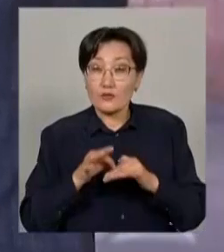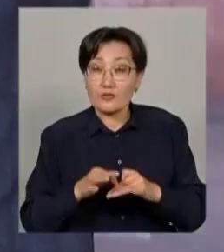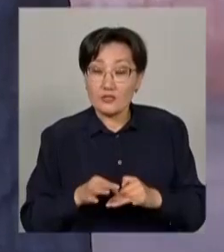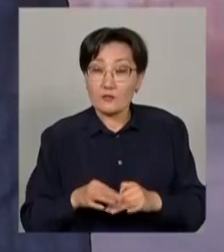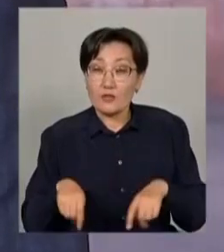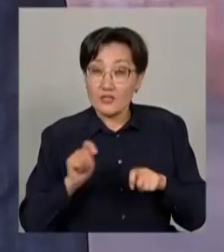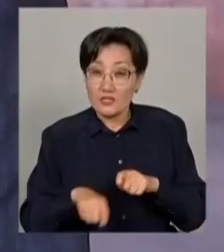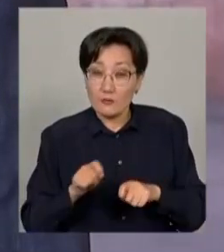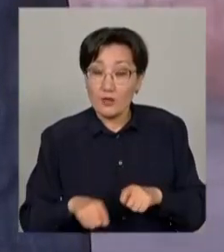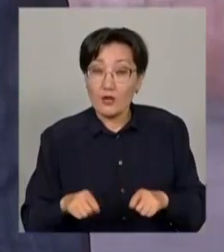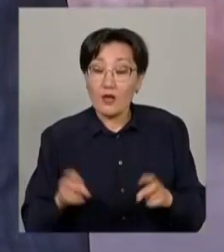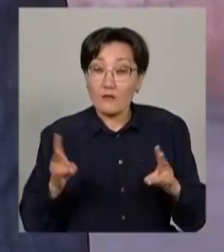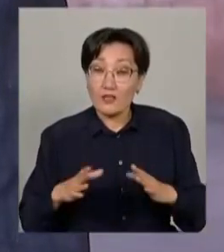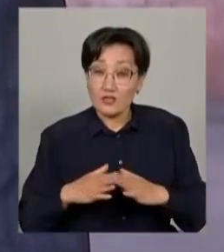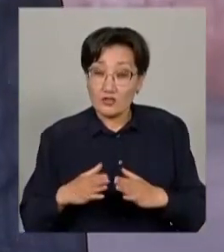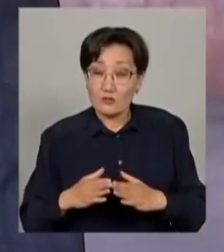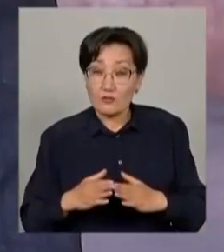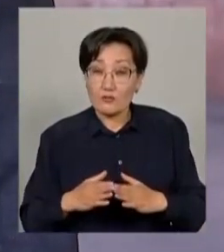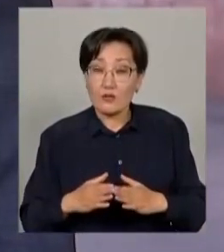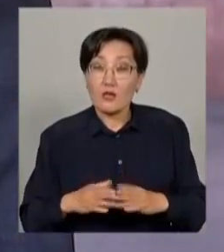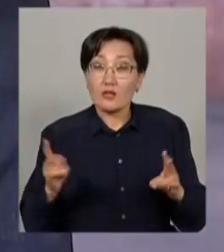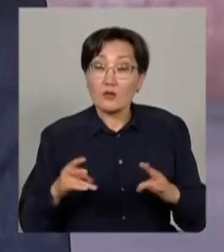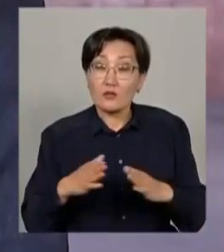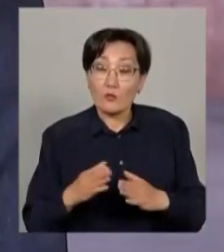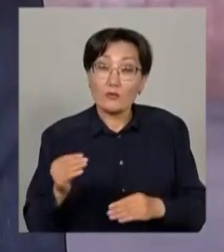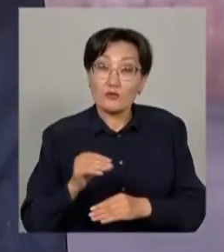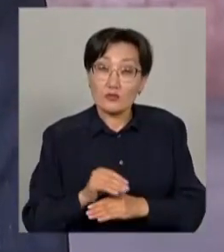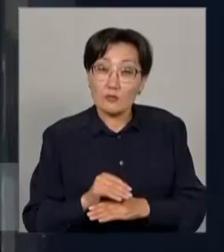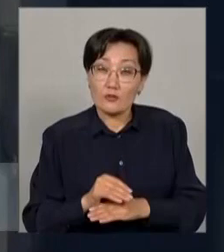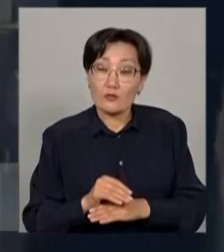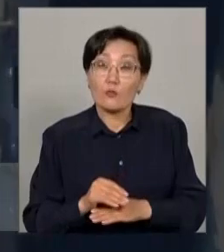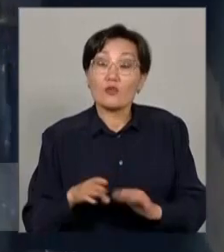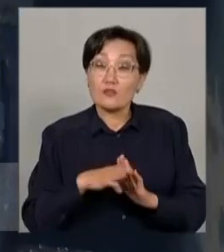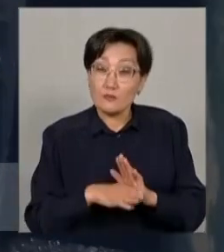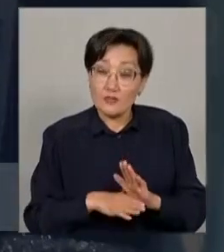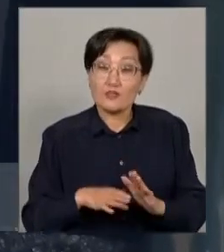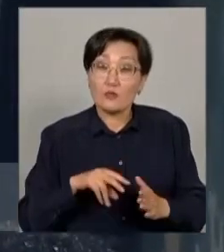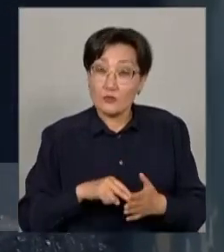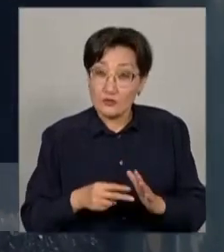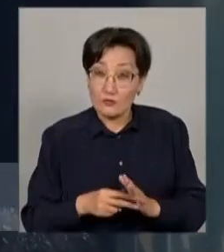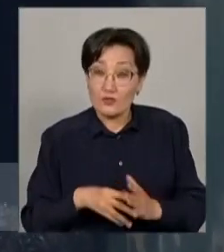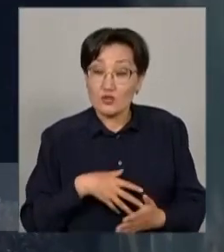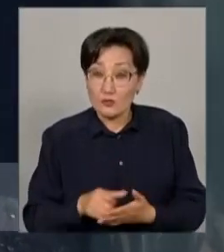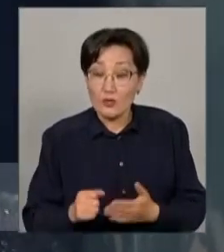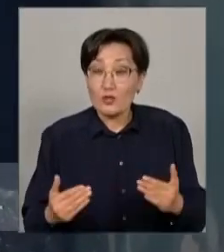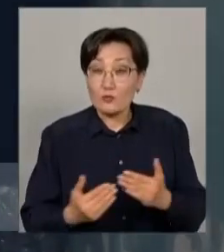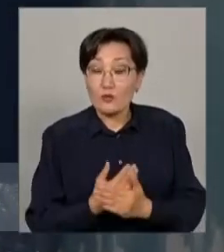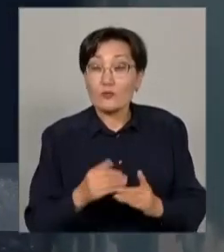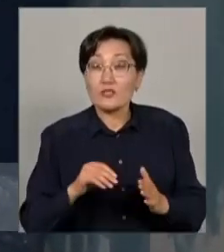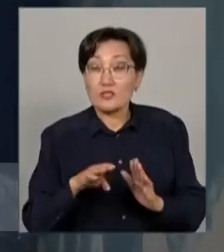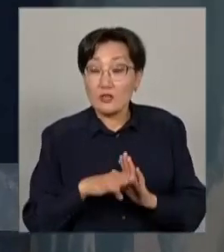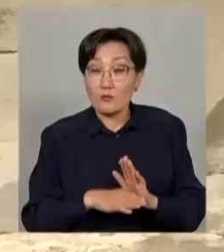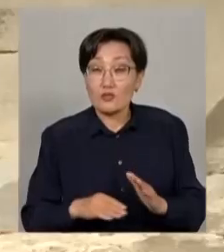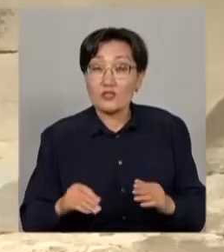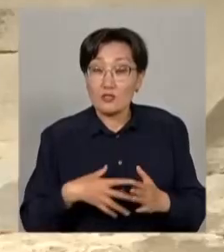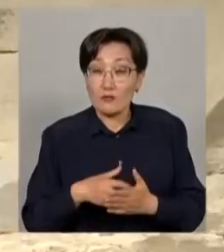анализ всех аварийных домов. И данные дома будут включены в план сноса. Сейчас чиновники разрабатывают новую программу